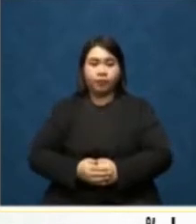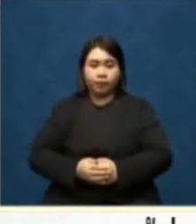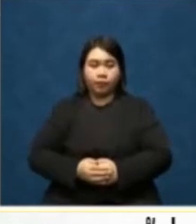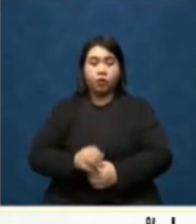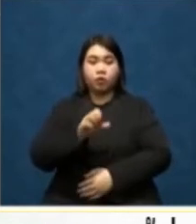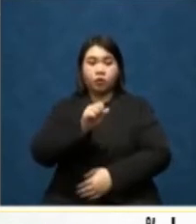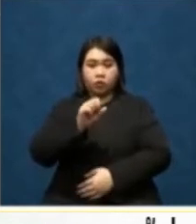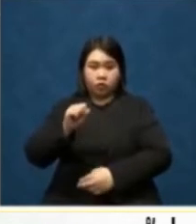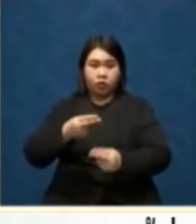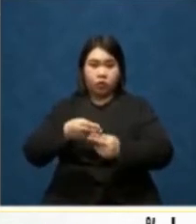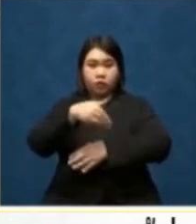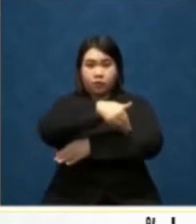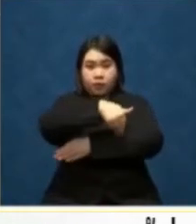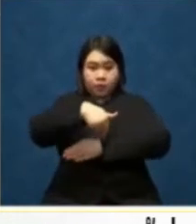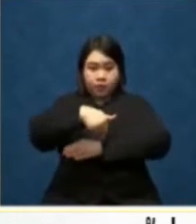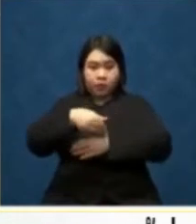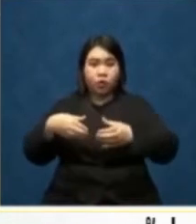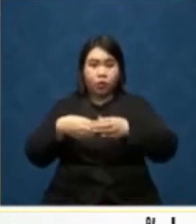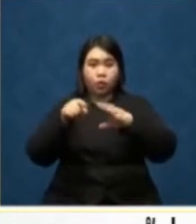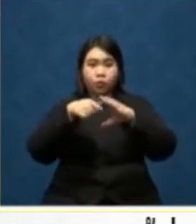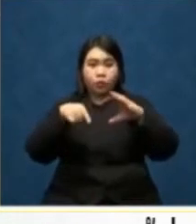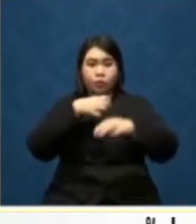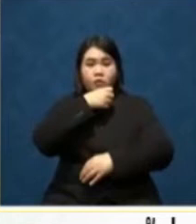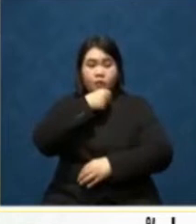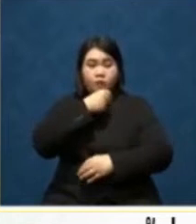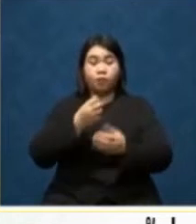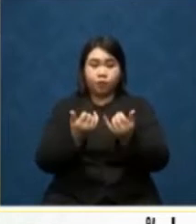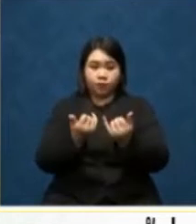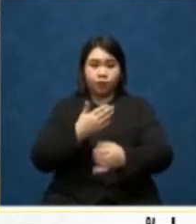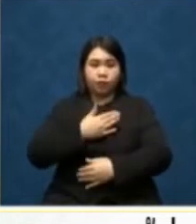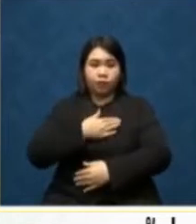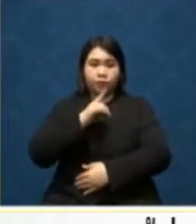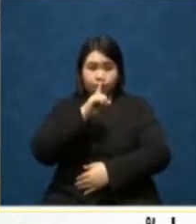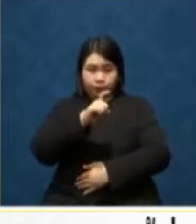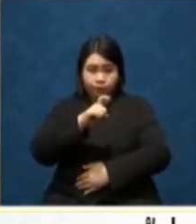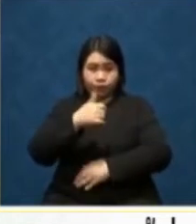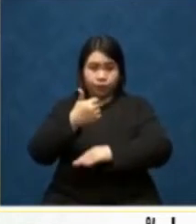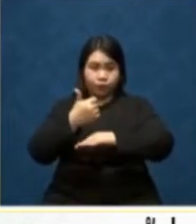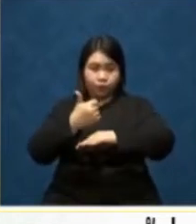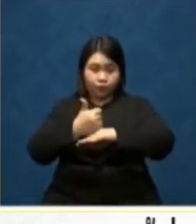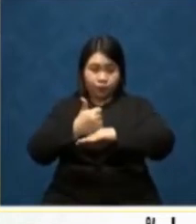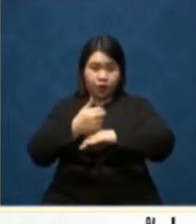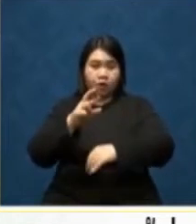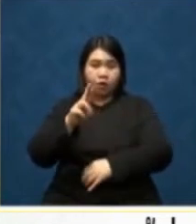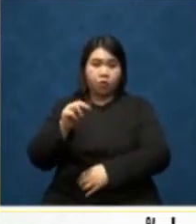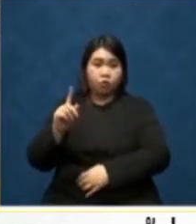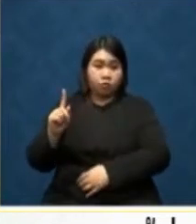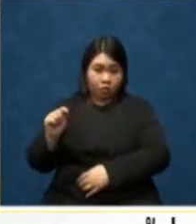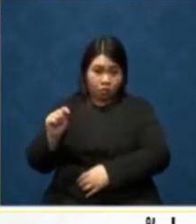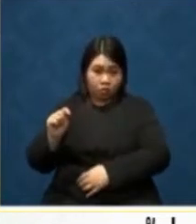กเรียปทานสภาพทเขารบครับผมวรพบวิลยาโลธู้แทยรสดรแบบบัชีเลยชอพักกาวไ่นะครับก็ผมขออนุญาตถาม